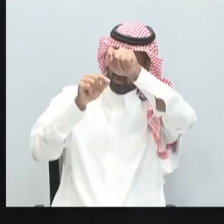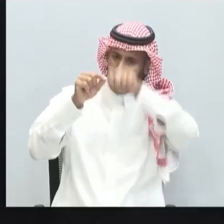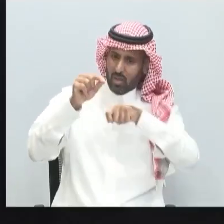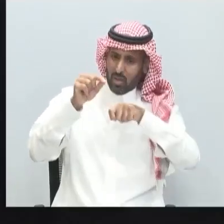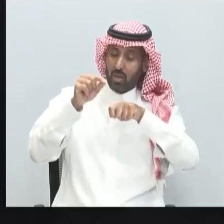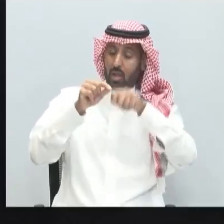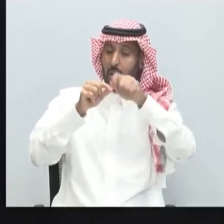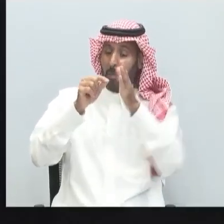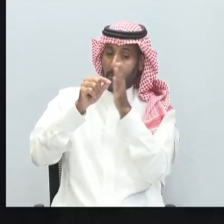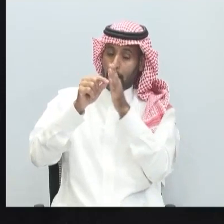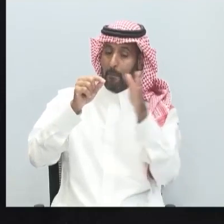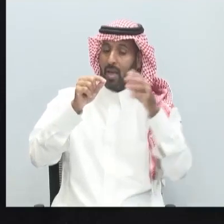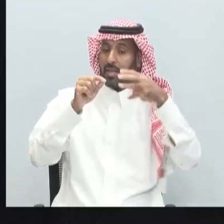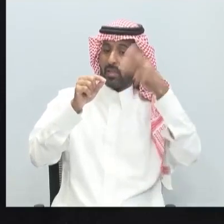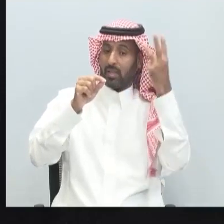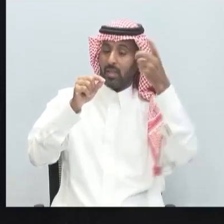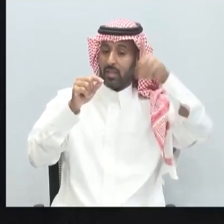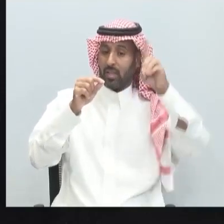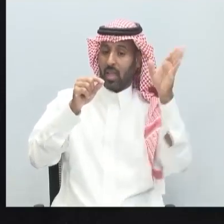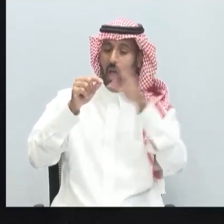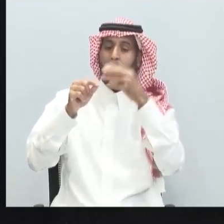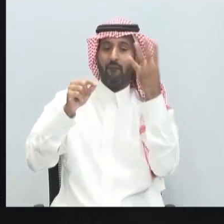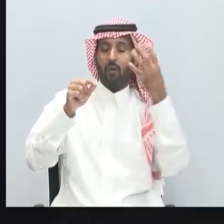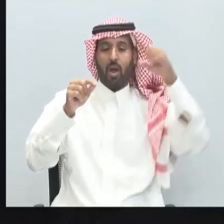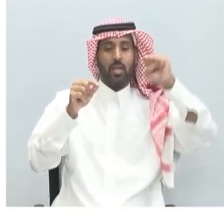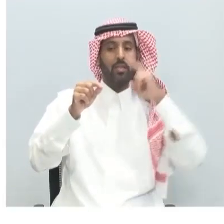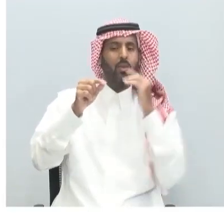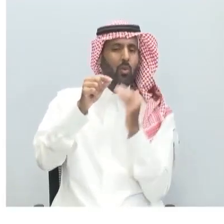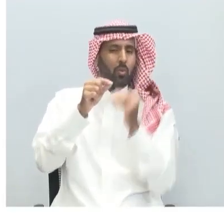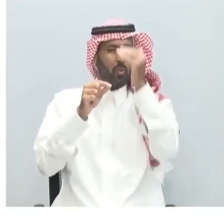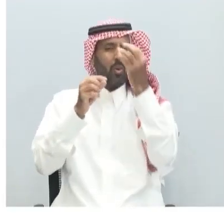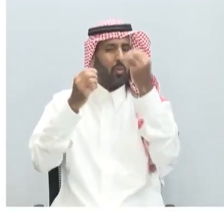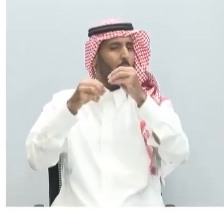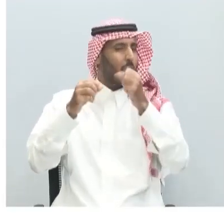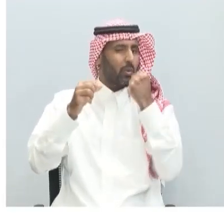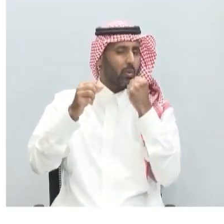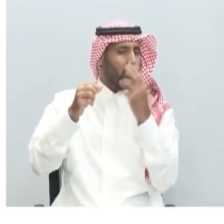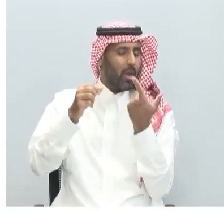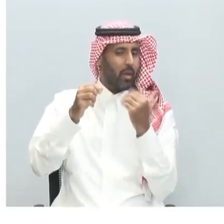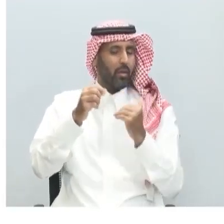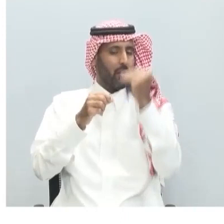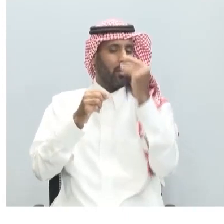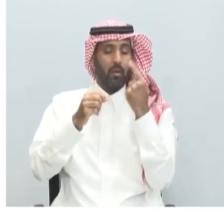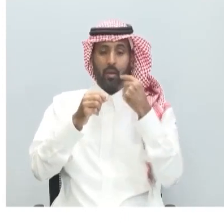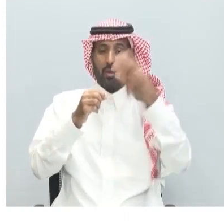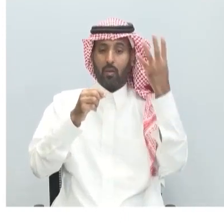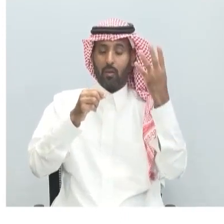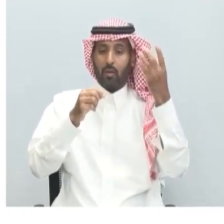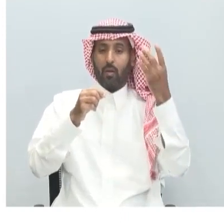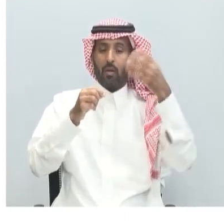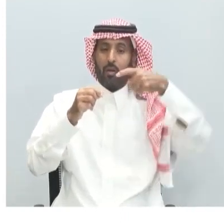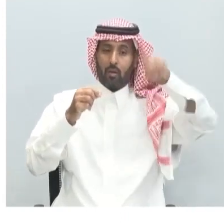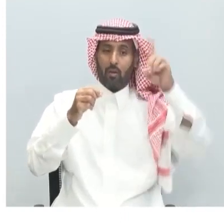المسطره بين 3 دي من يعلو من في الطاقه ثم بعد ذلك الفور دي